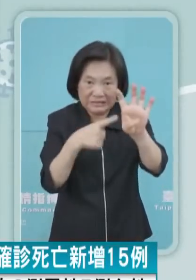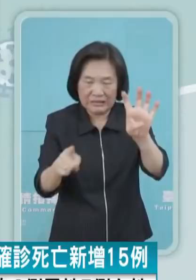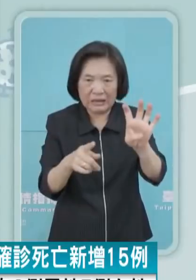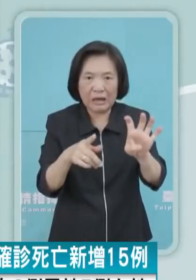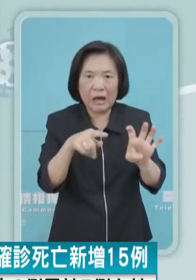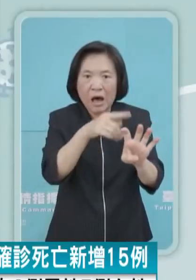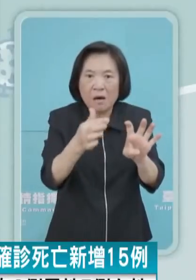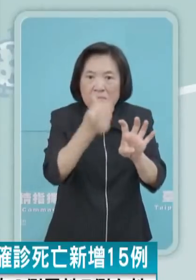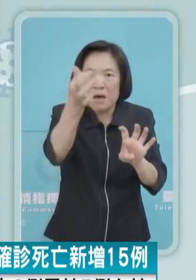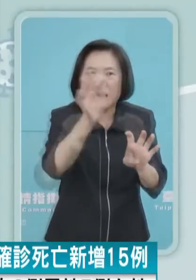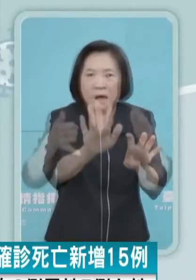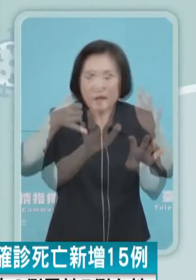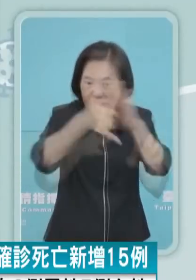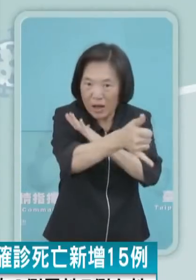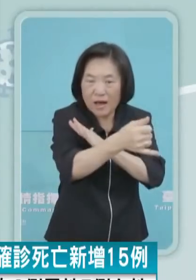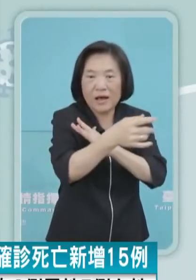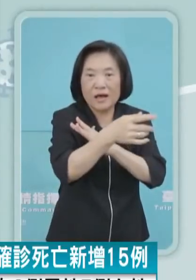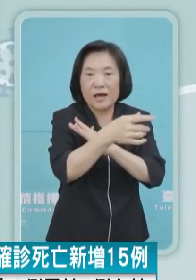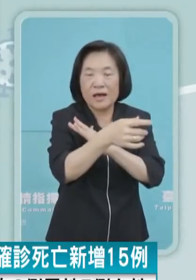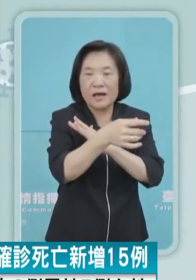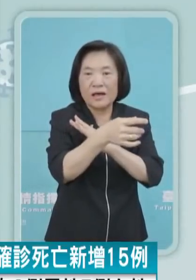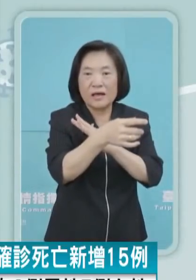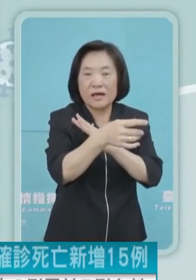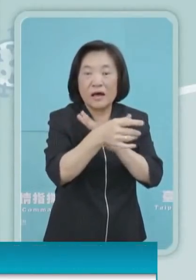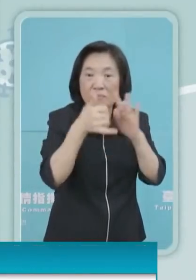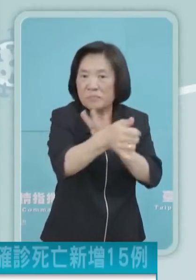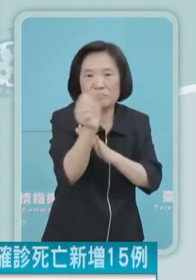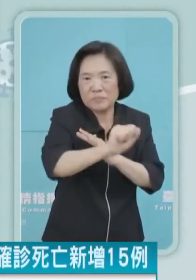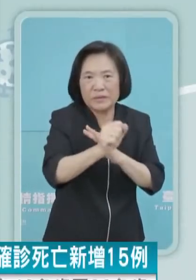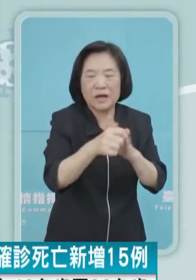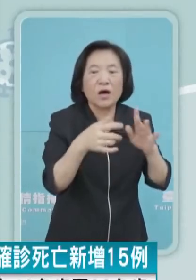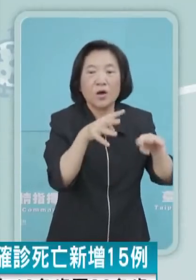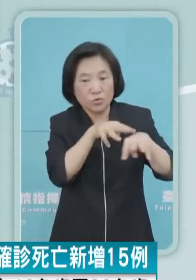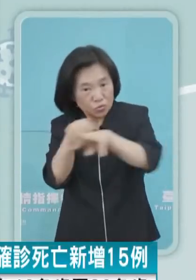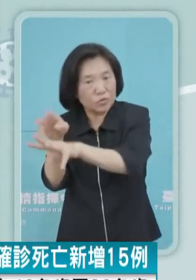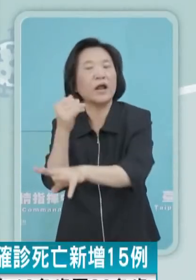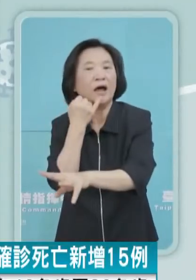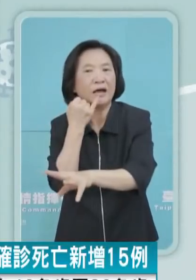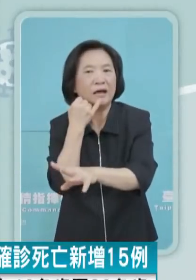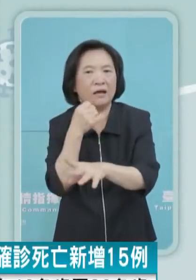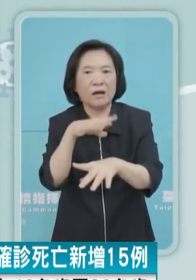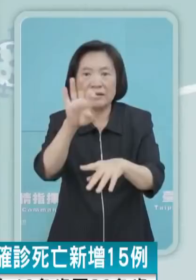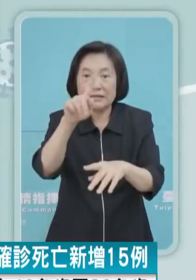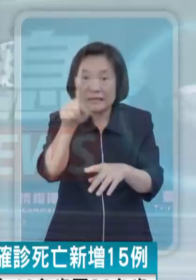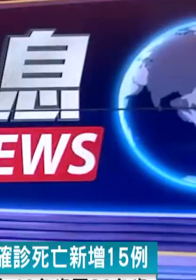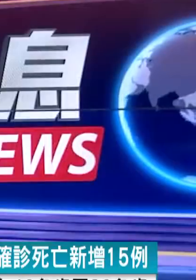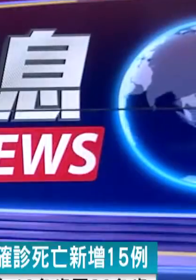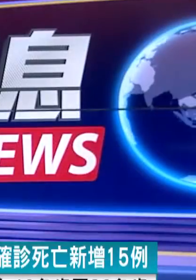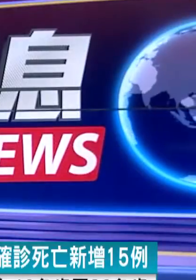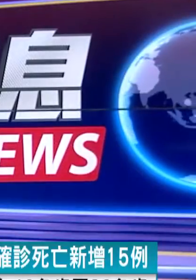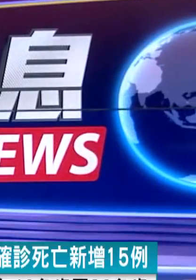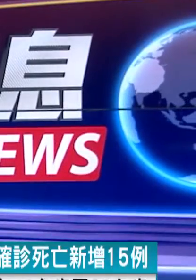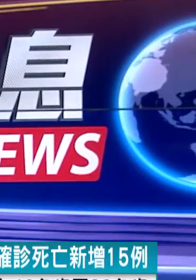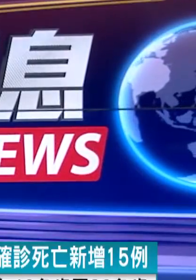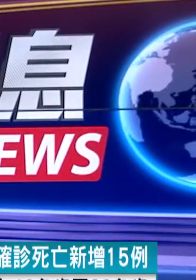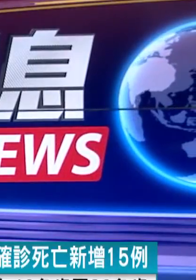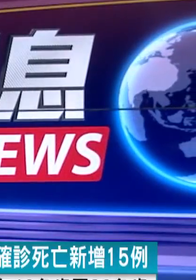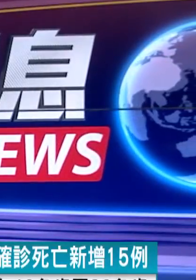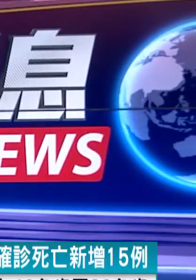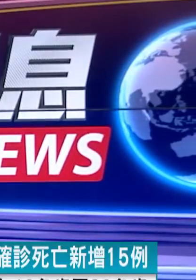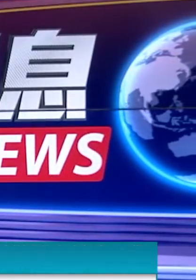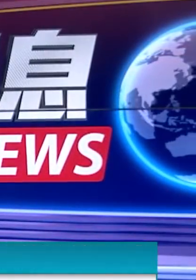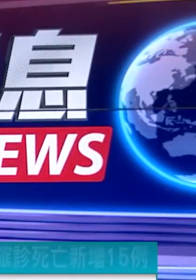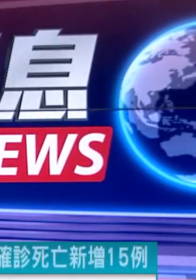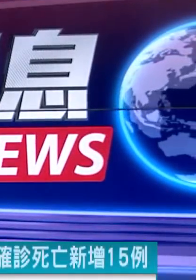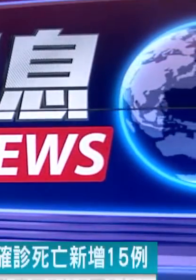感染，你知道吗？坐在 PCR 证，那我们当场就决定要休市了，因为这个有41个，人太多了。 另外，新北市今天新